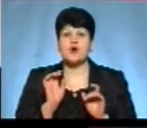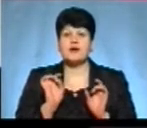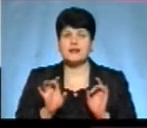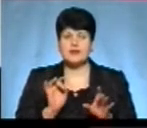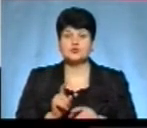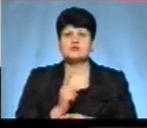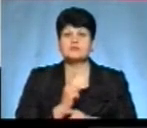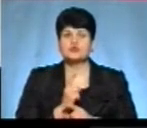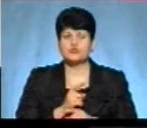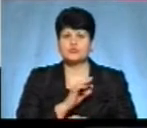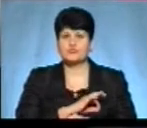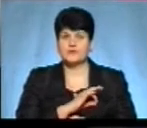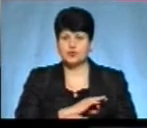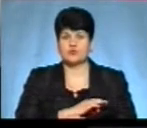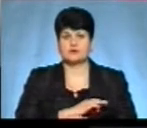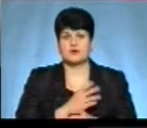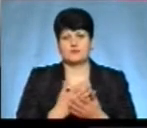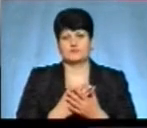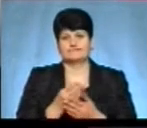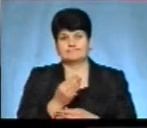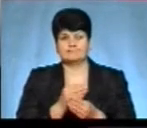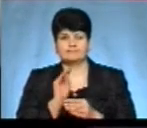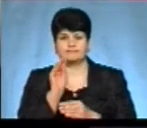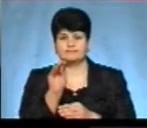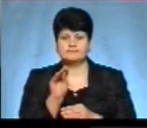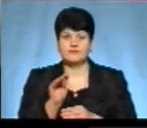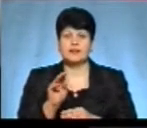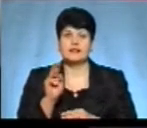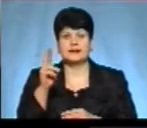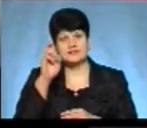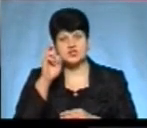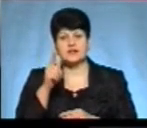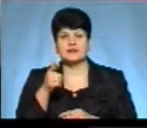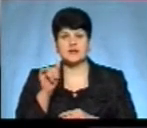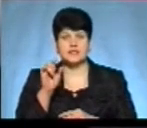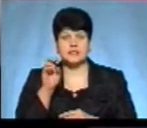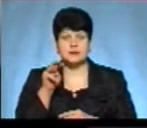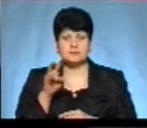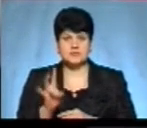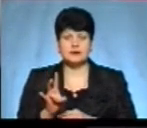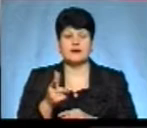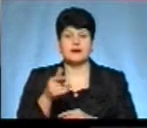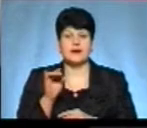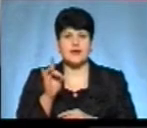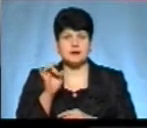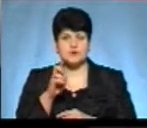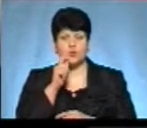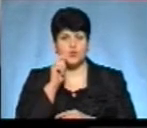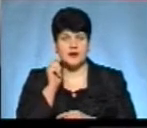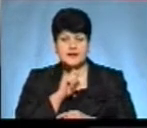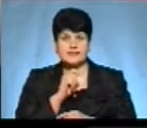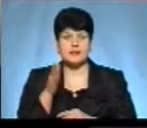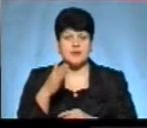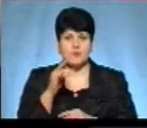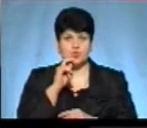забороняється використовувати або імітувати зображення державного гербу України, державного гімну України, державного прапору України і